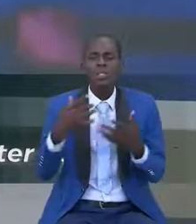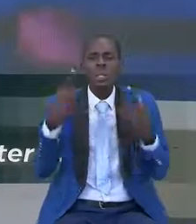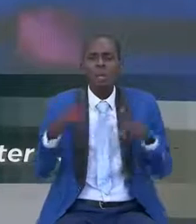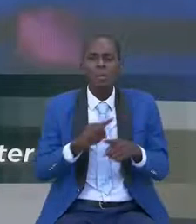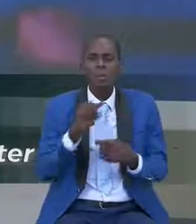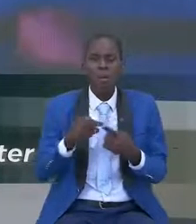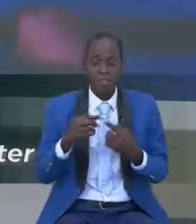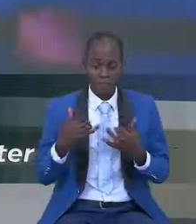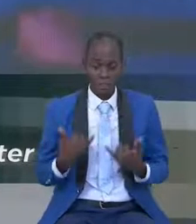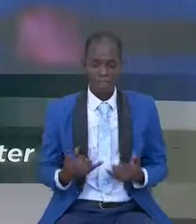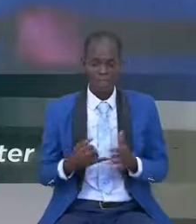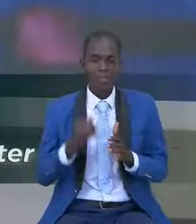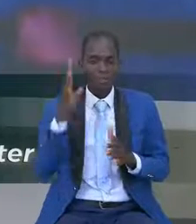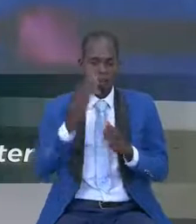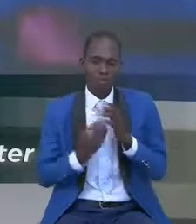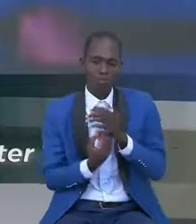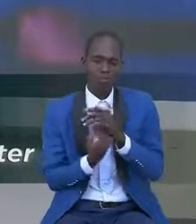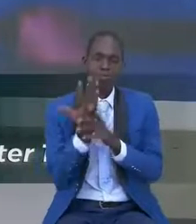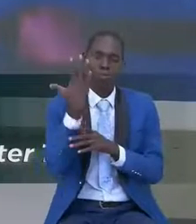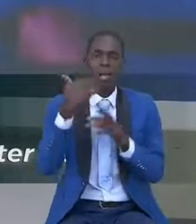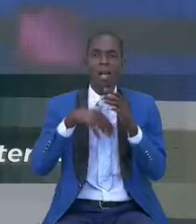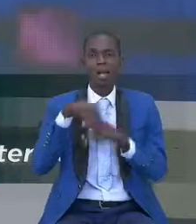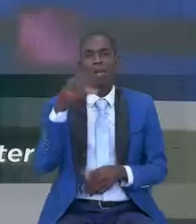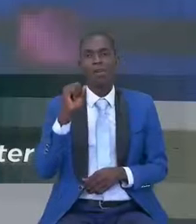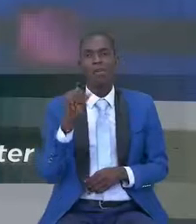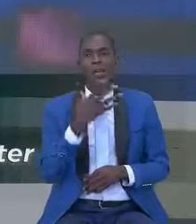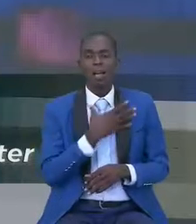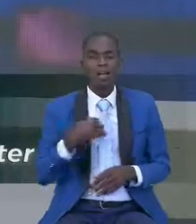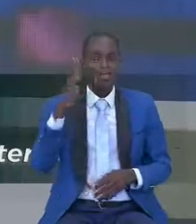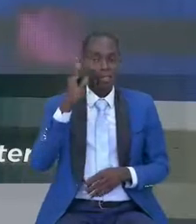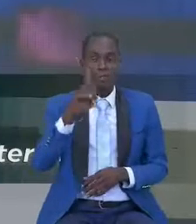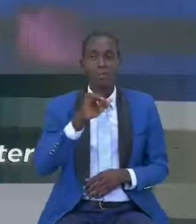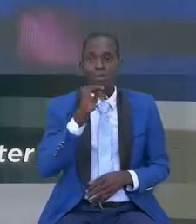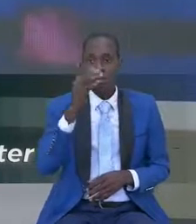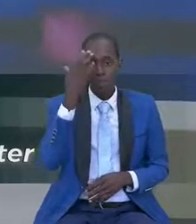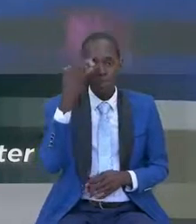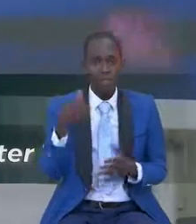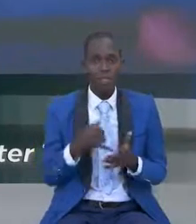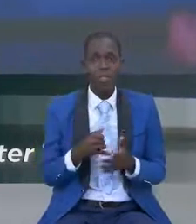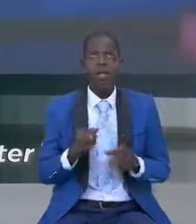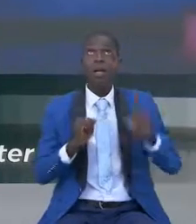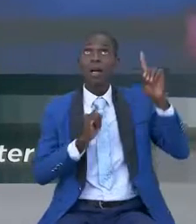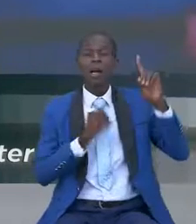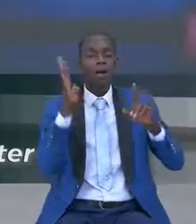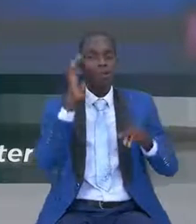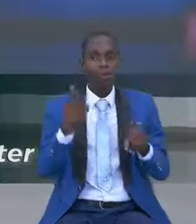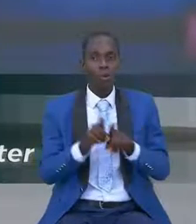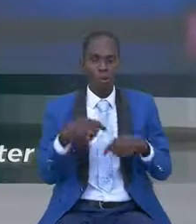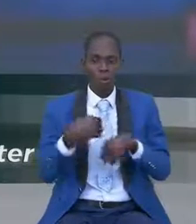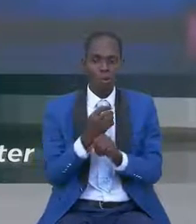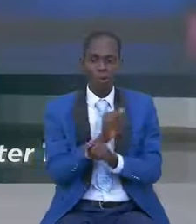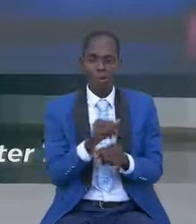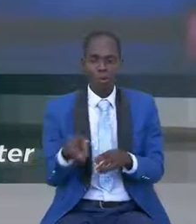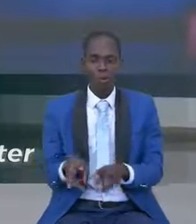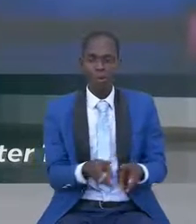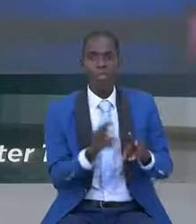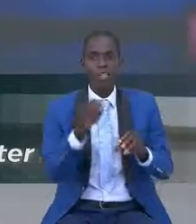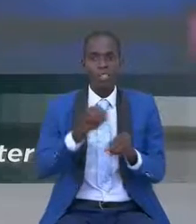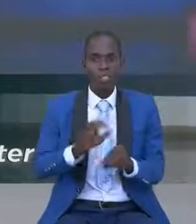Sur le point d'arriver, ne la connaîtrez-vous pas? Je mettrai un chemin dans le